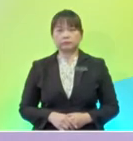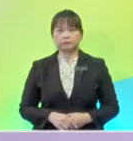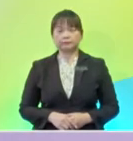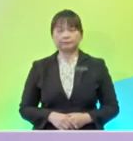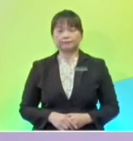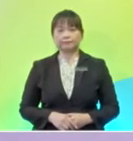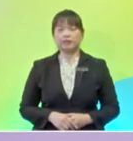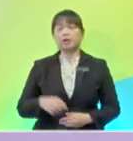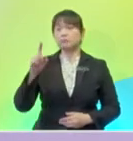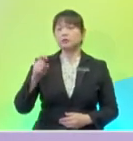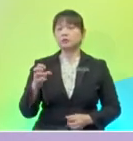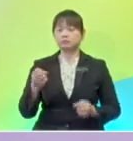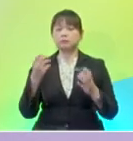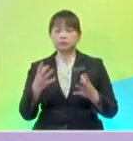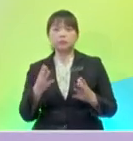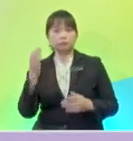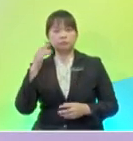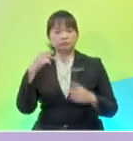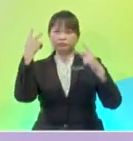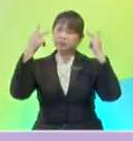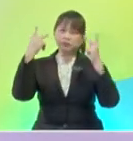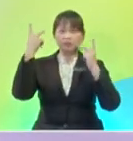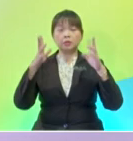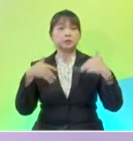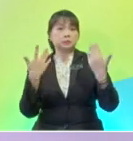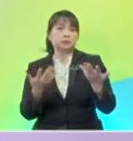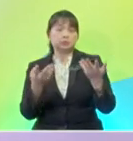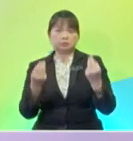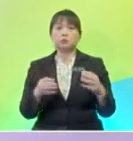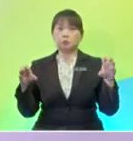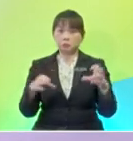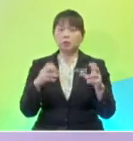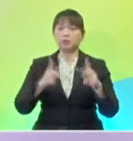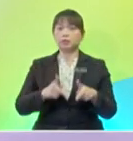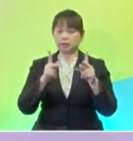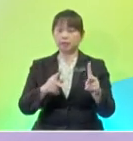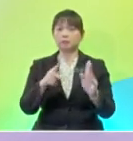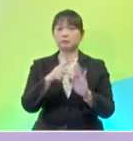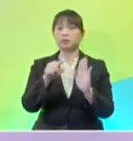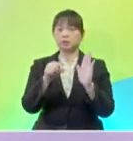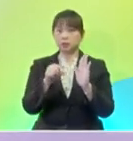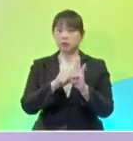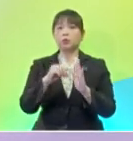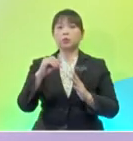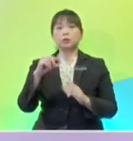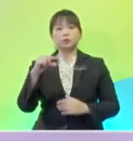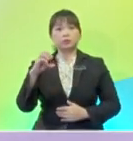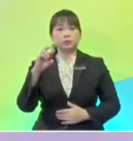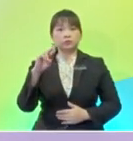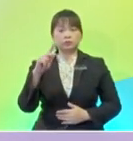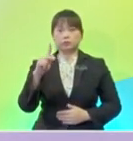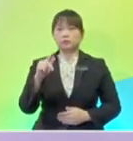mesti damai yang pening bagaimana untuk membuat kaidah pengorakan jejari Betulkah